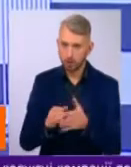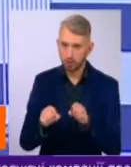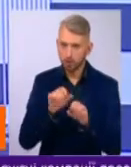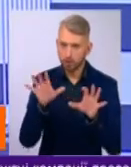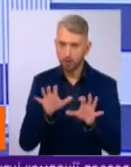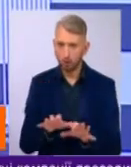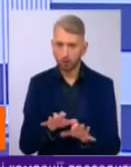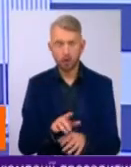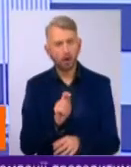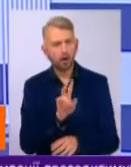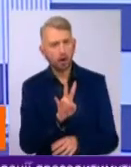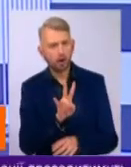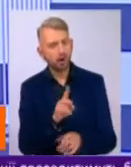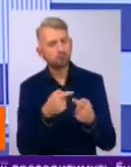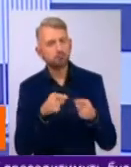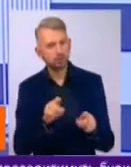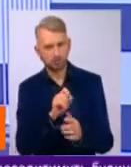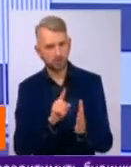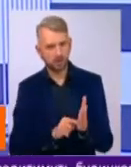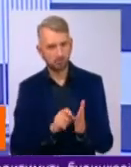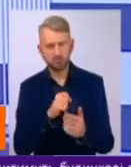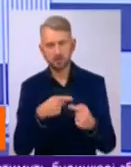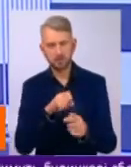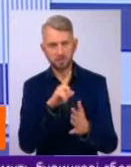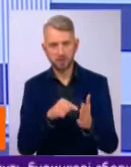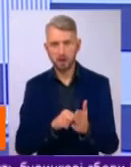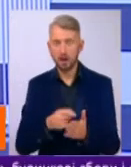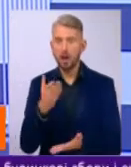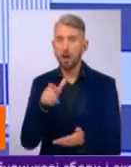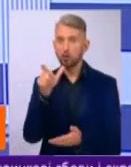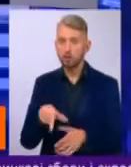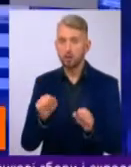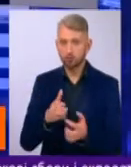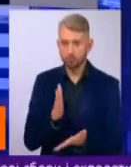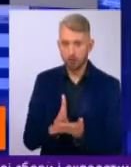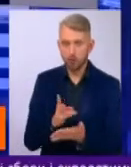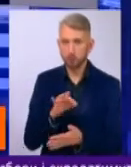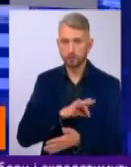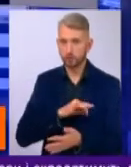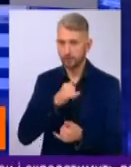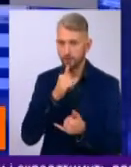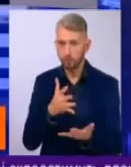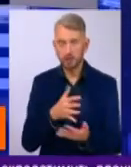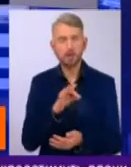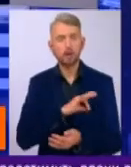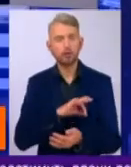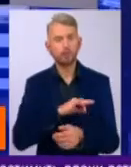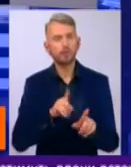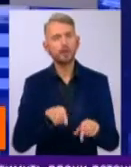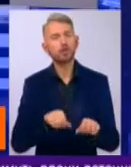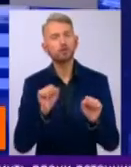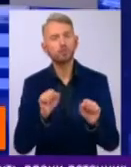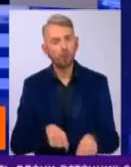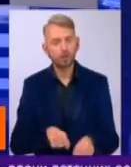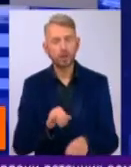Хвилиночку, це вже інший момент. Так. Інший момент. Тобто може людина володіти, але не може застосовувати? Дивіться, застосовувати теж можна